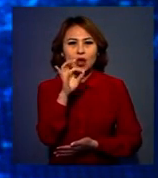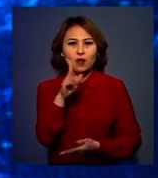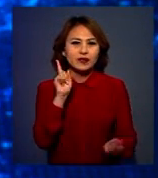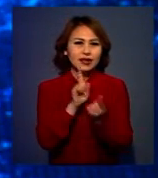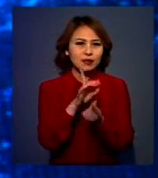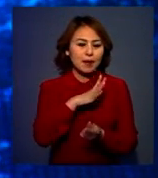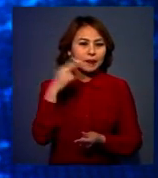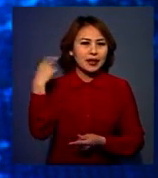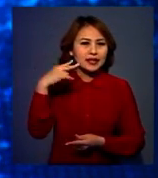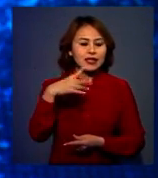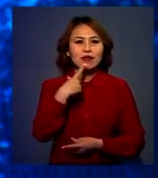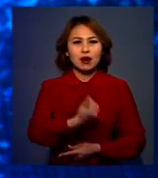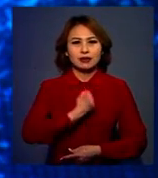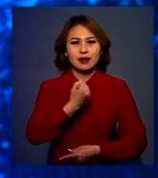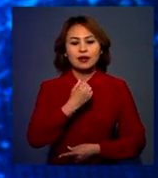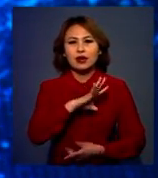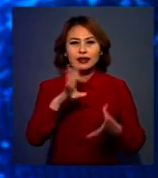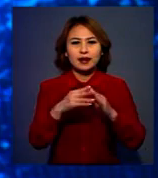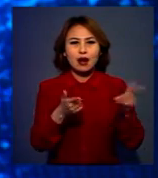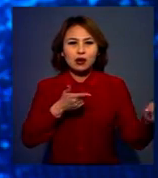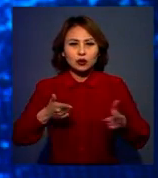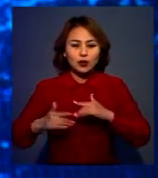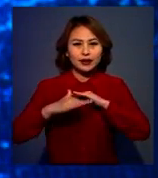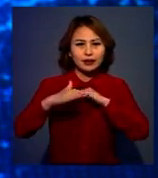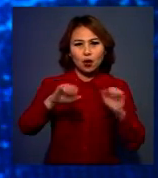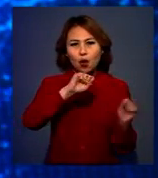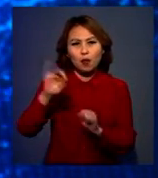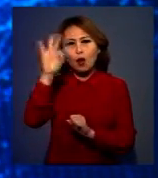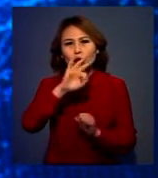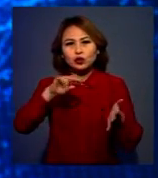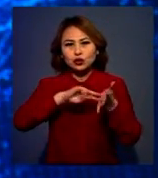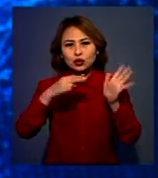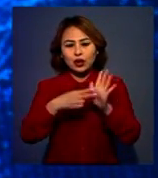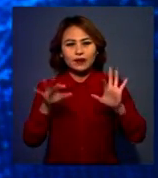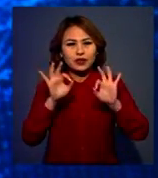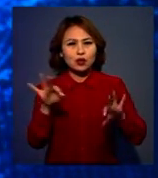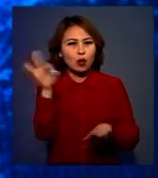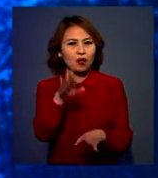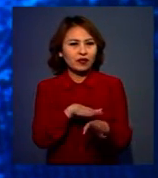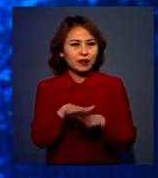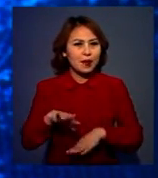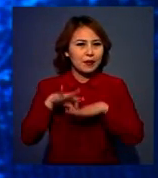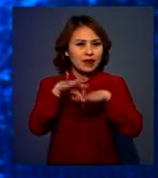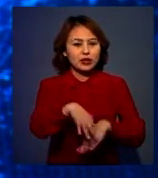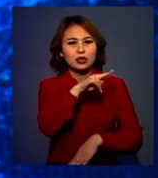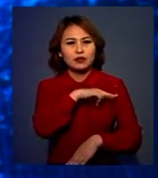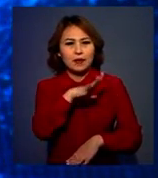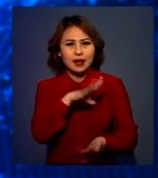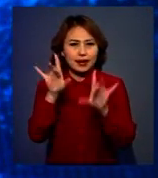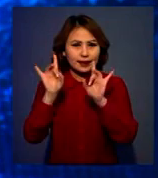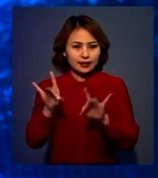қабылдады. Президентке қарулы күштердің әскери дайындығы мен елімізді қорғау жоспарларын жүзеге асыру жөнінде жүргізіп жатқан жұмыстар